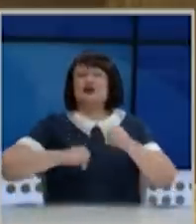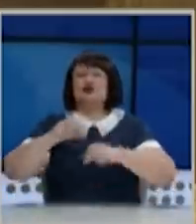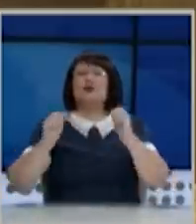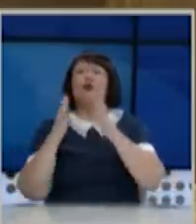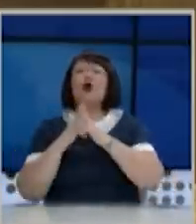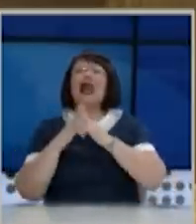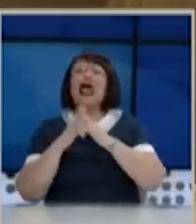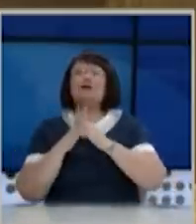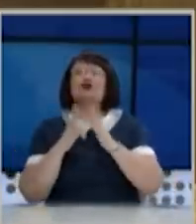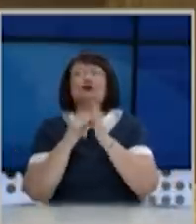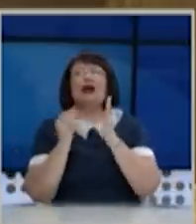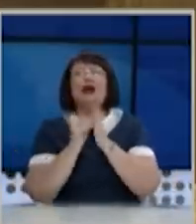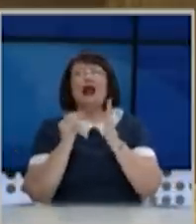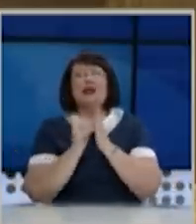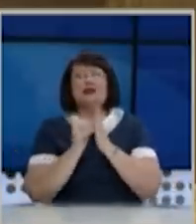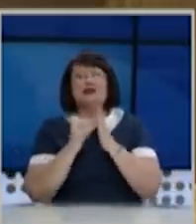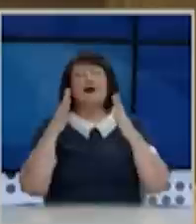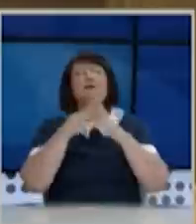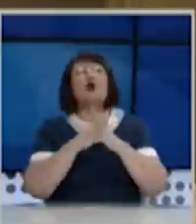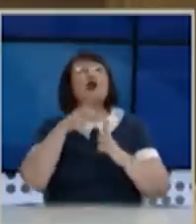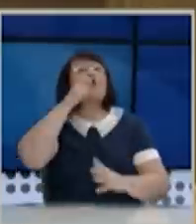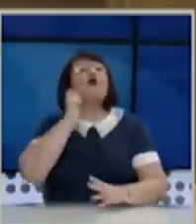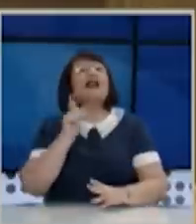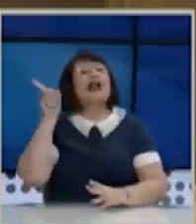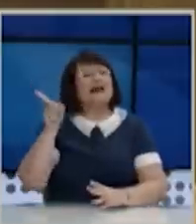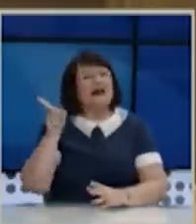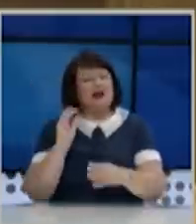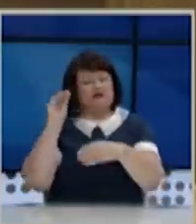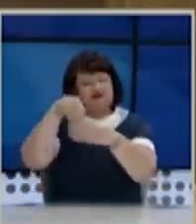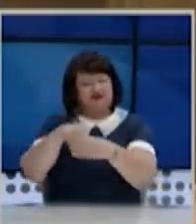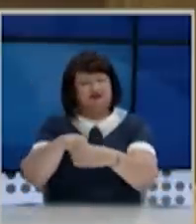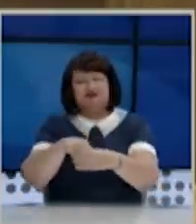σχεδιασμούς, παραδείγματος χάρη στον πόλεμο με την Ουκρανία, και